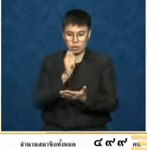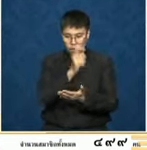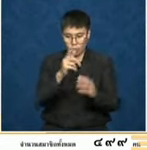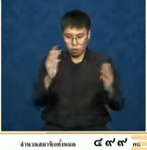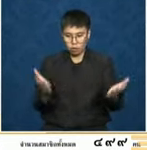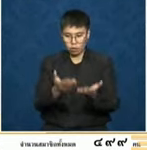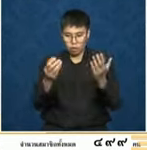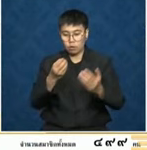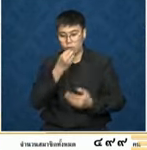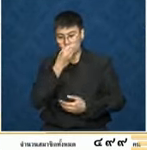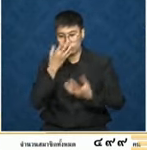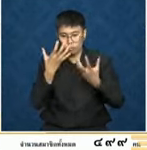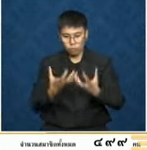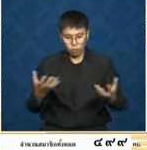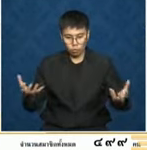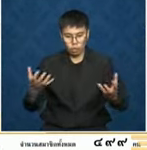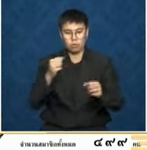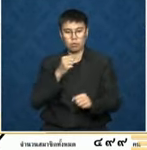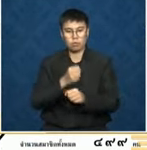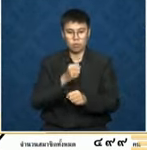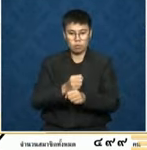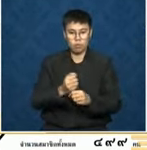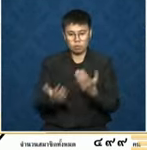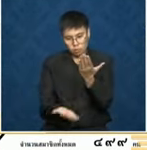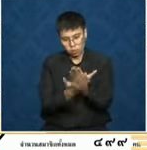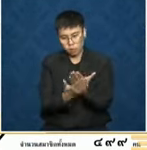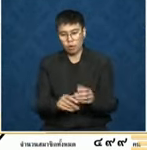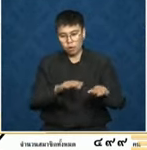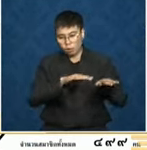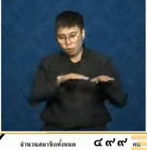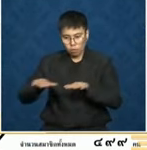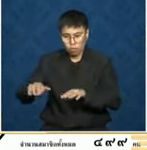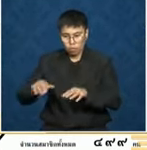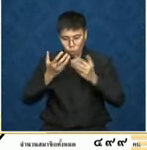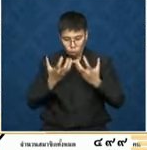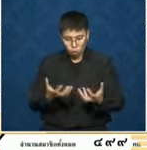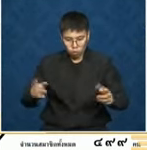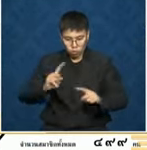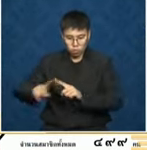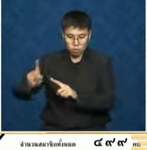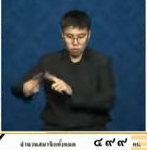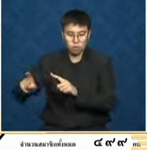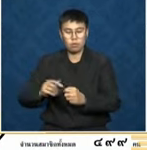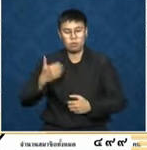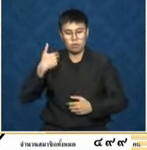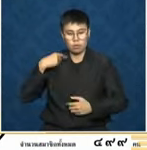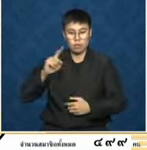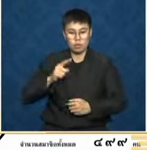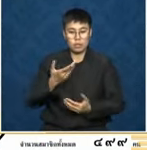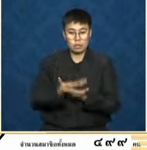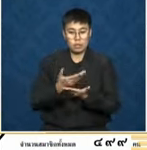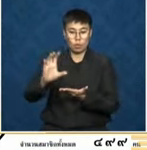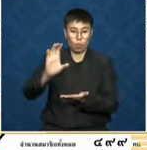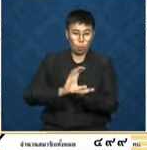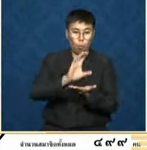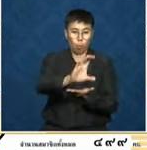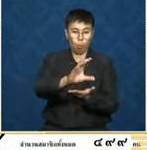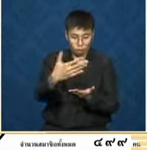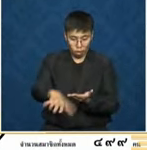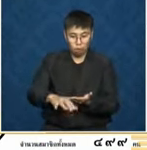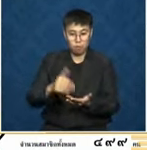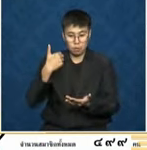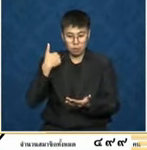หารงบอุปกรณ์งบดำเนินการงบจัดเตรียมอะไรต่างๆท่านประธาน งบประมาณที่ลงไปนะครับพอม